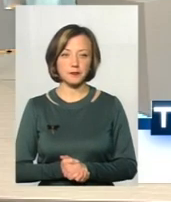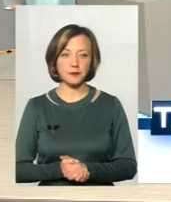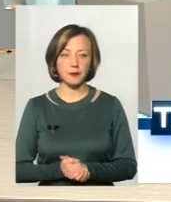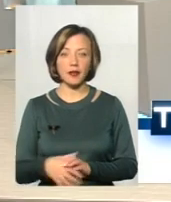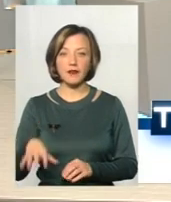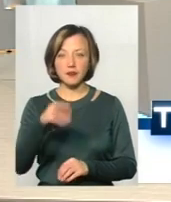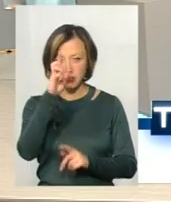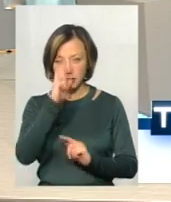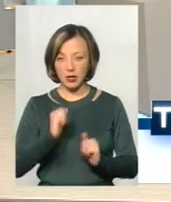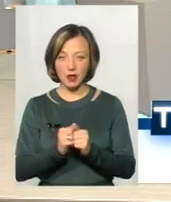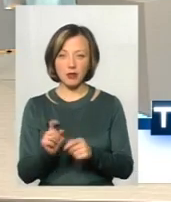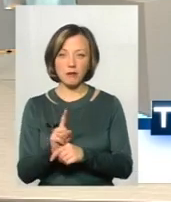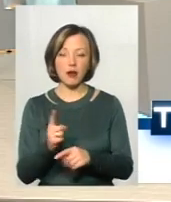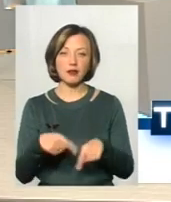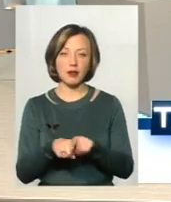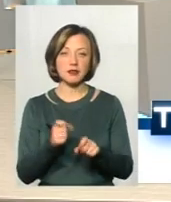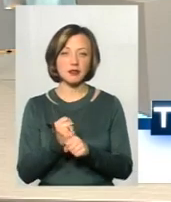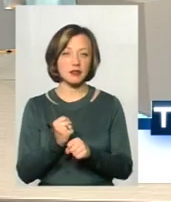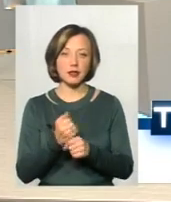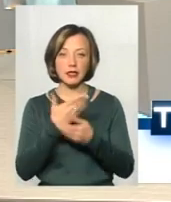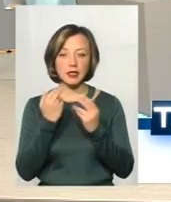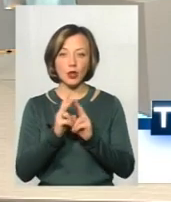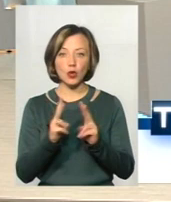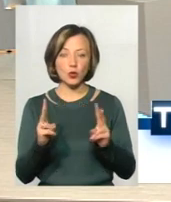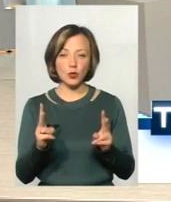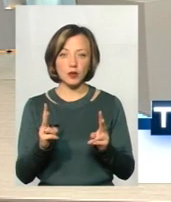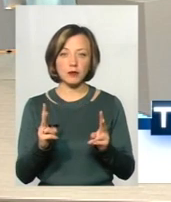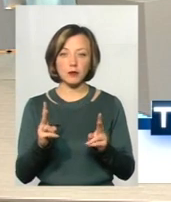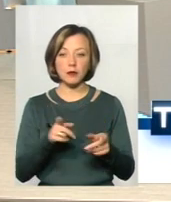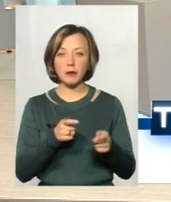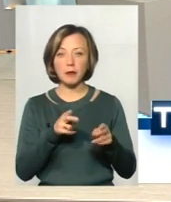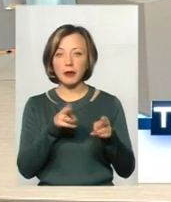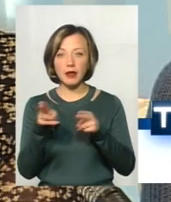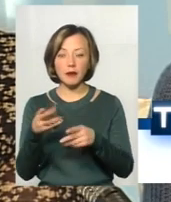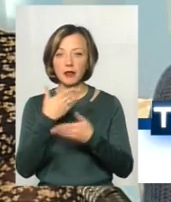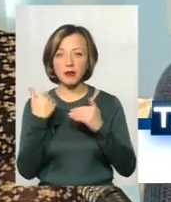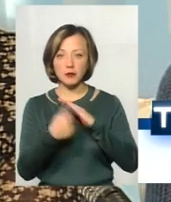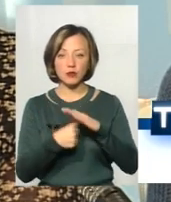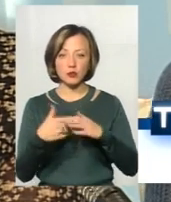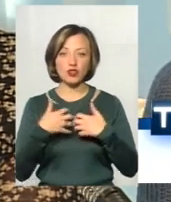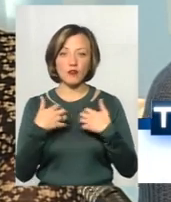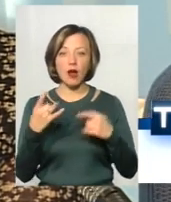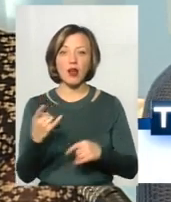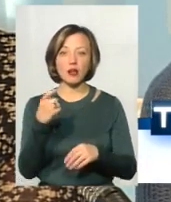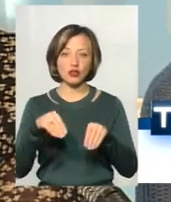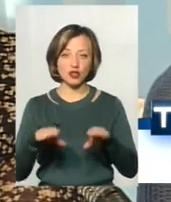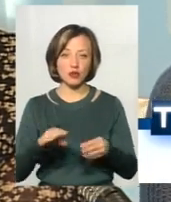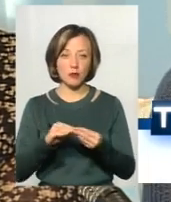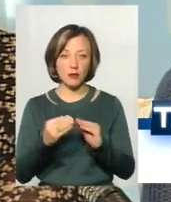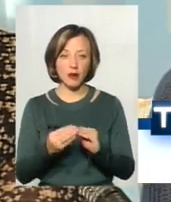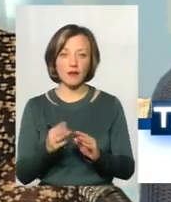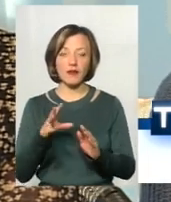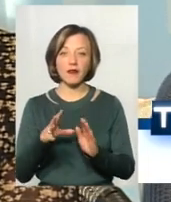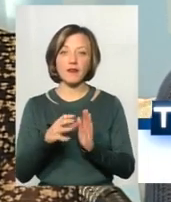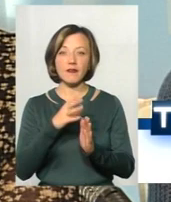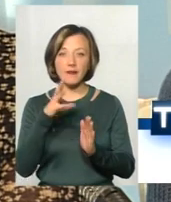всех странах нормальных так сделано. И нету, вот кто не приедет, говорит, там нету бездомных животных. Вот один раз решить проблему, один раз ввести закон